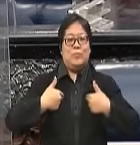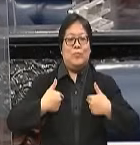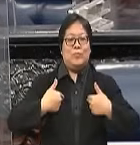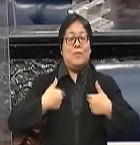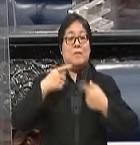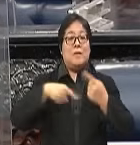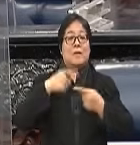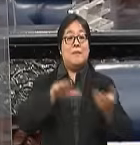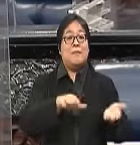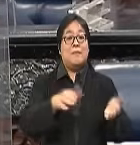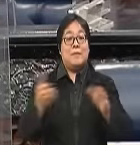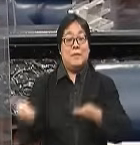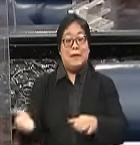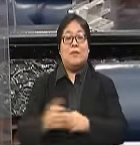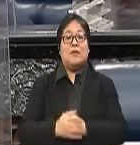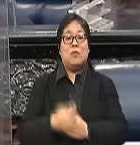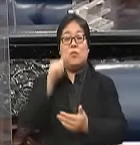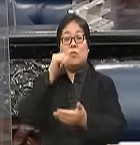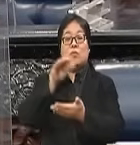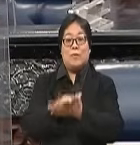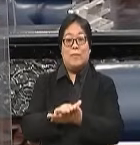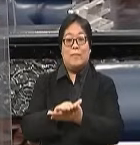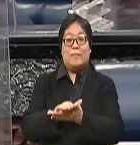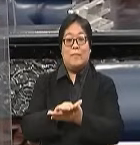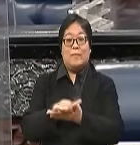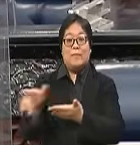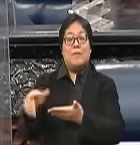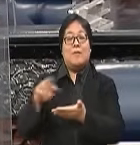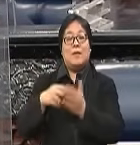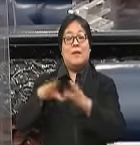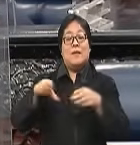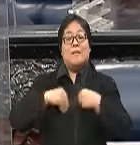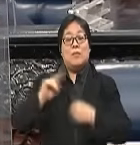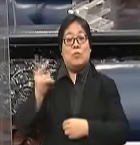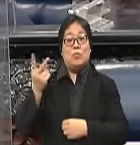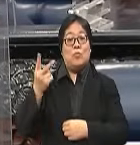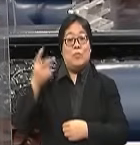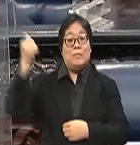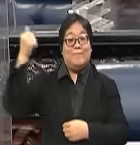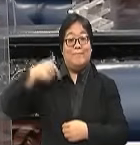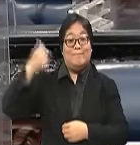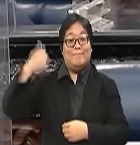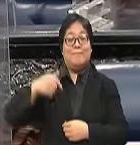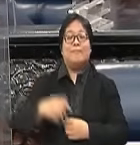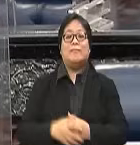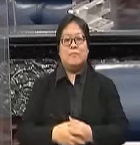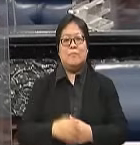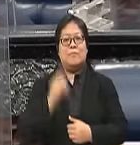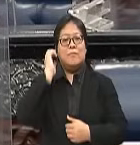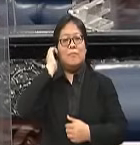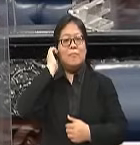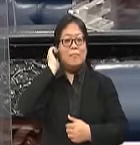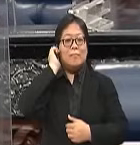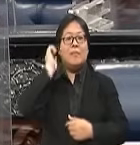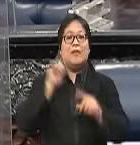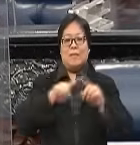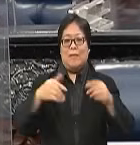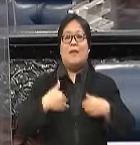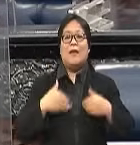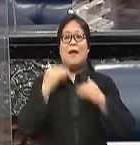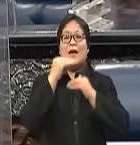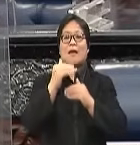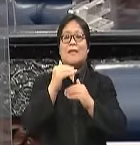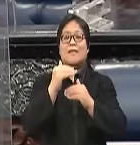filedia meninggal istri dia adalah Venny Fitri kepada pencen itu trik Tetapi dia The Fate